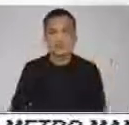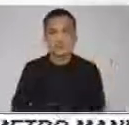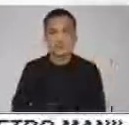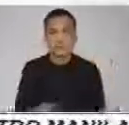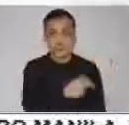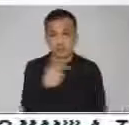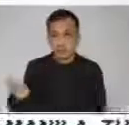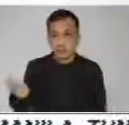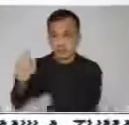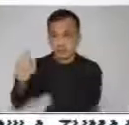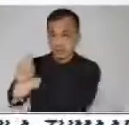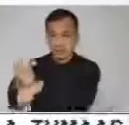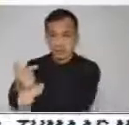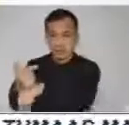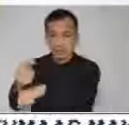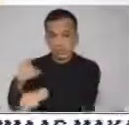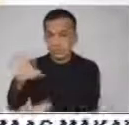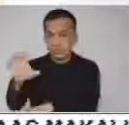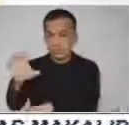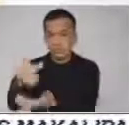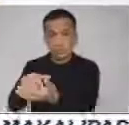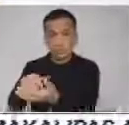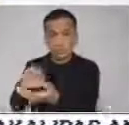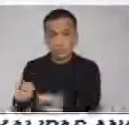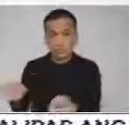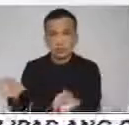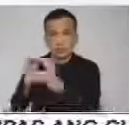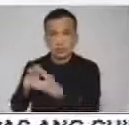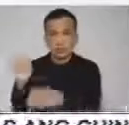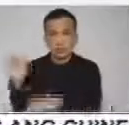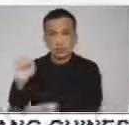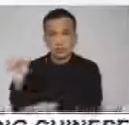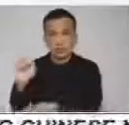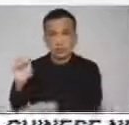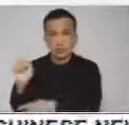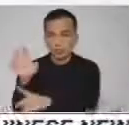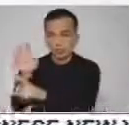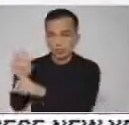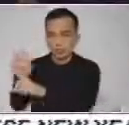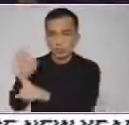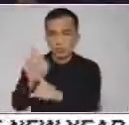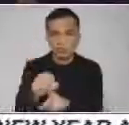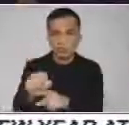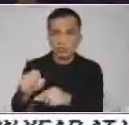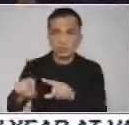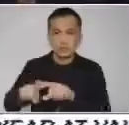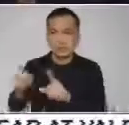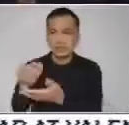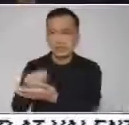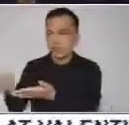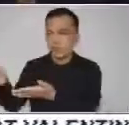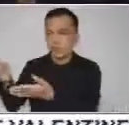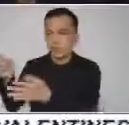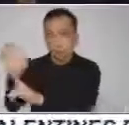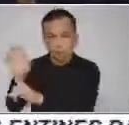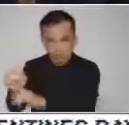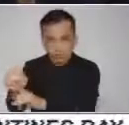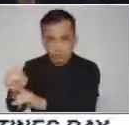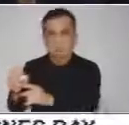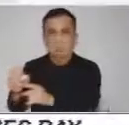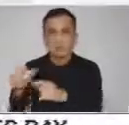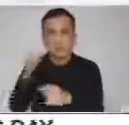5 gramo at ang 200 pesos na bypass money, kaasong paglabag sa Comprehensive Dangerous Drugs Act of 2002